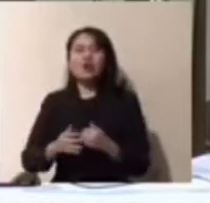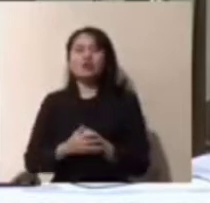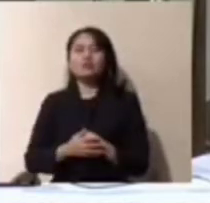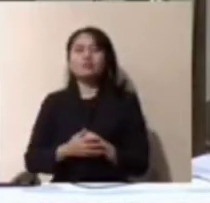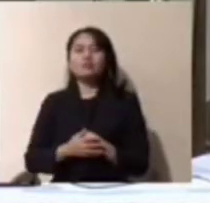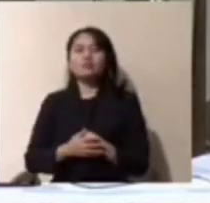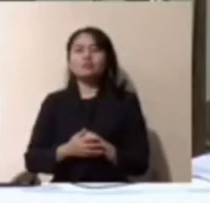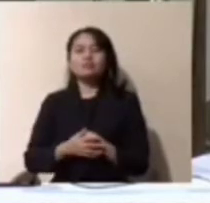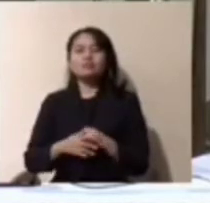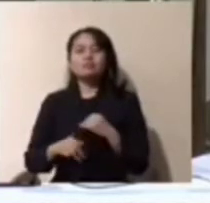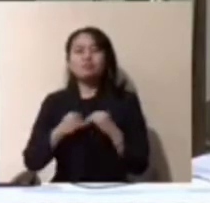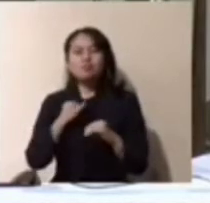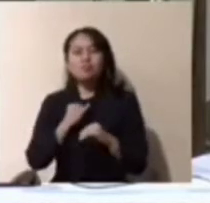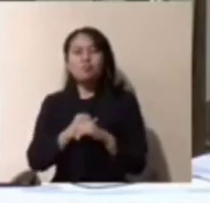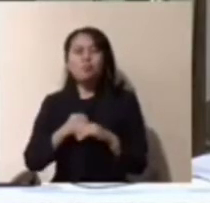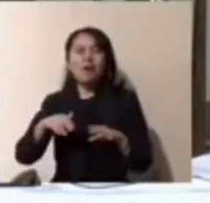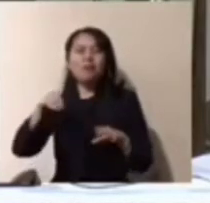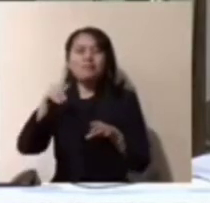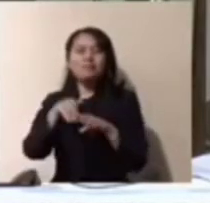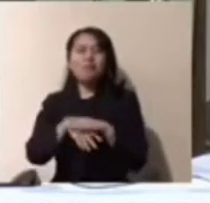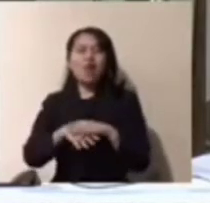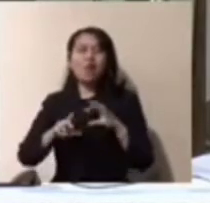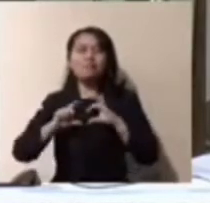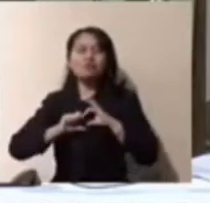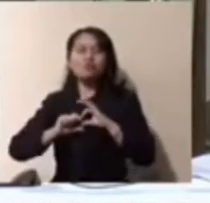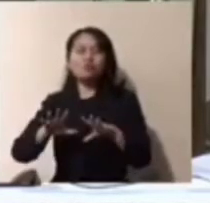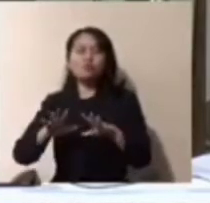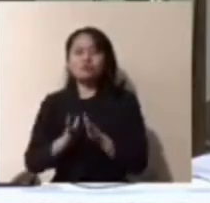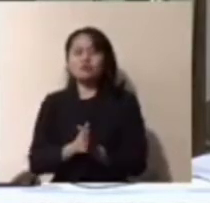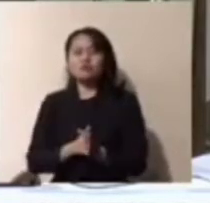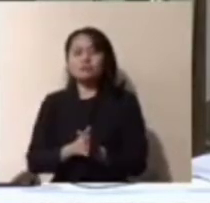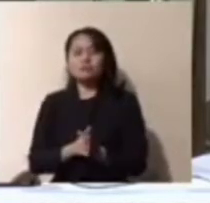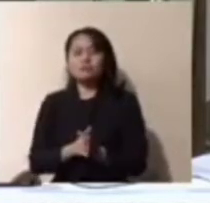saudara-saudari seiman dalam Kristus,